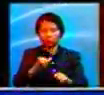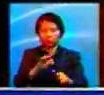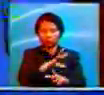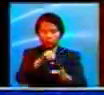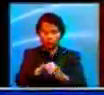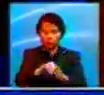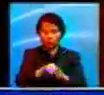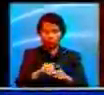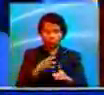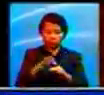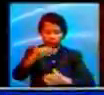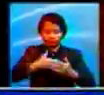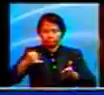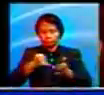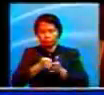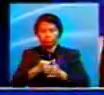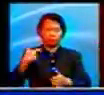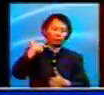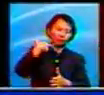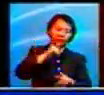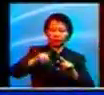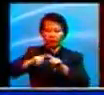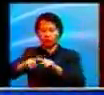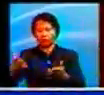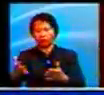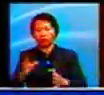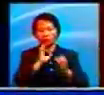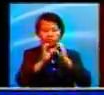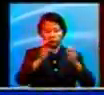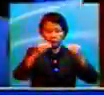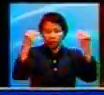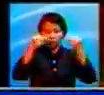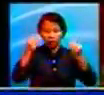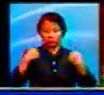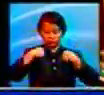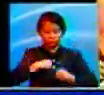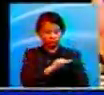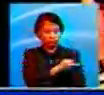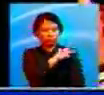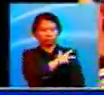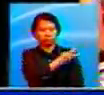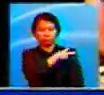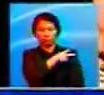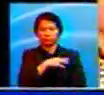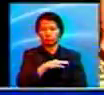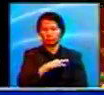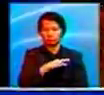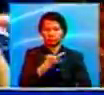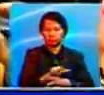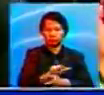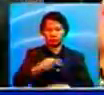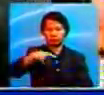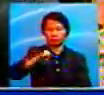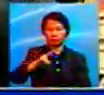merangkumi aspek sabotaj, rampasan dan seumpamanya. Bercakap selepas Majlis Pemakaian Pangkat Komandan Sukarelawan Simpanan